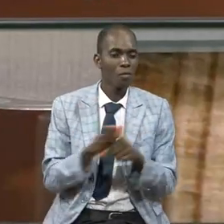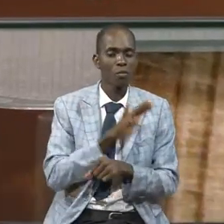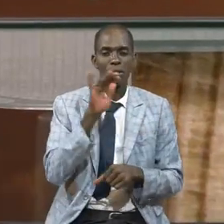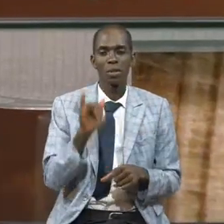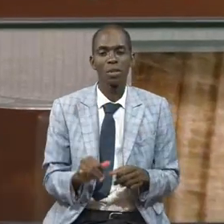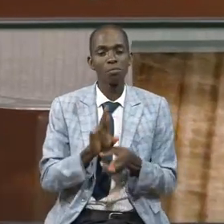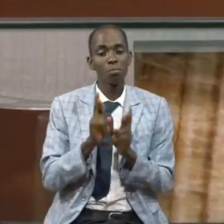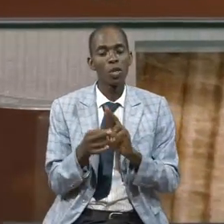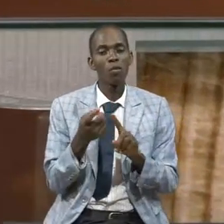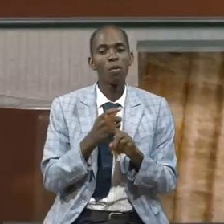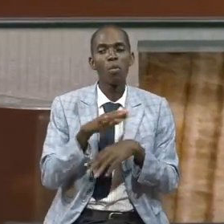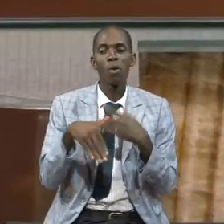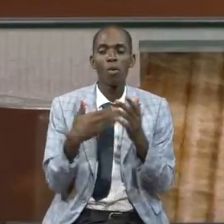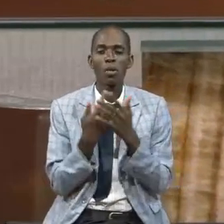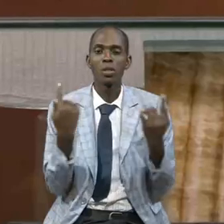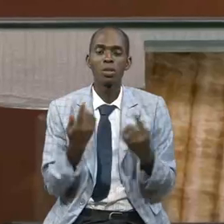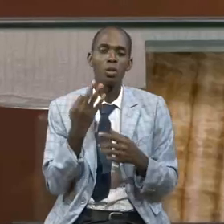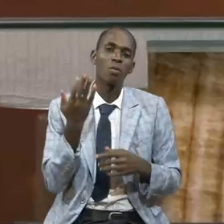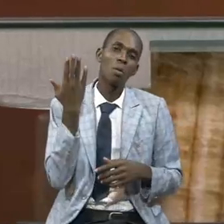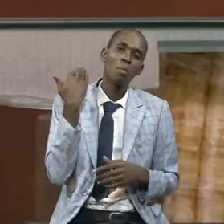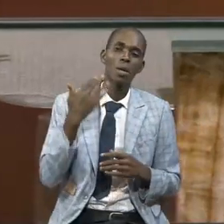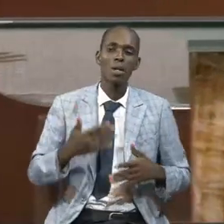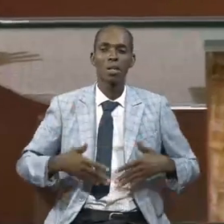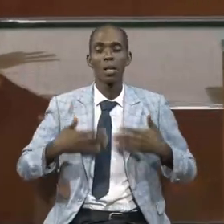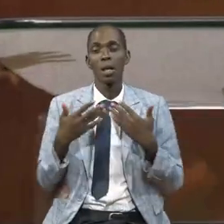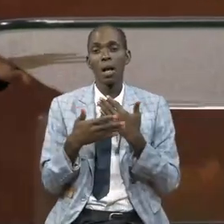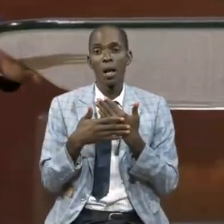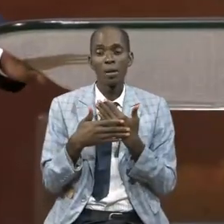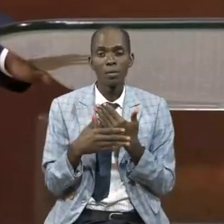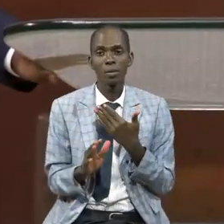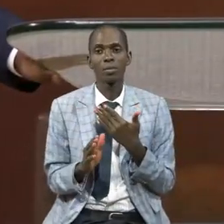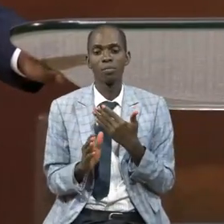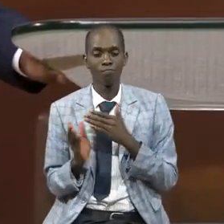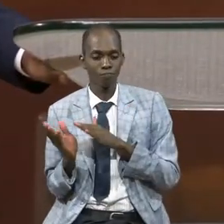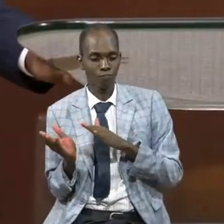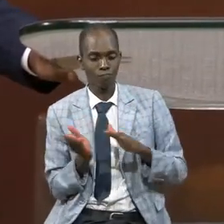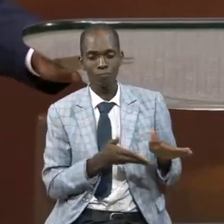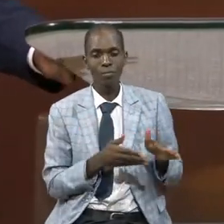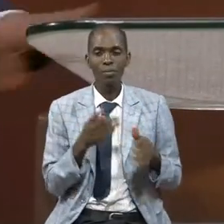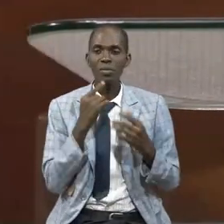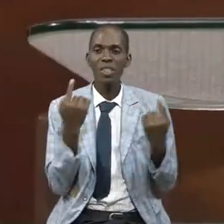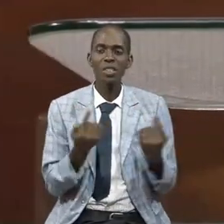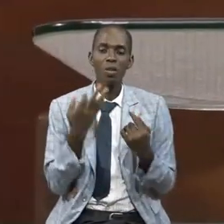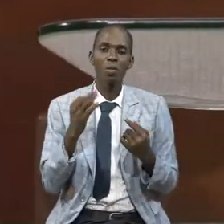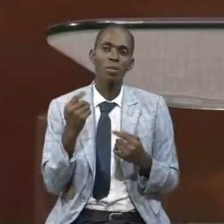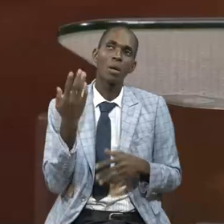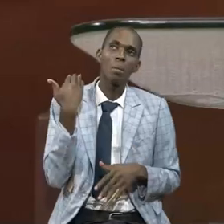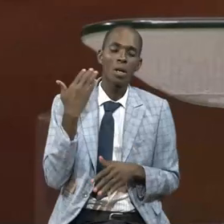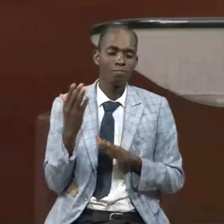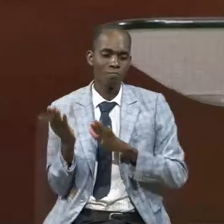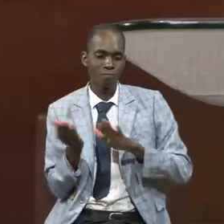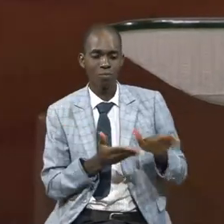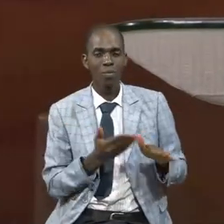sont repentis de tout péché, de leur vie péché, ayant abandonné les péchés du passé,